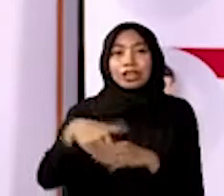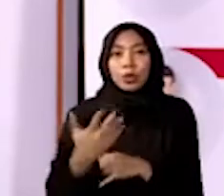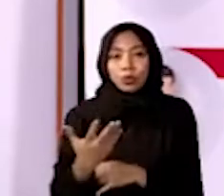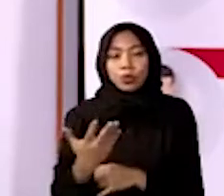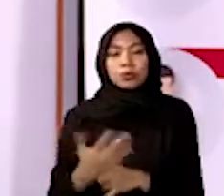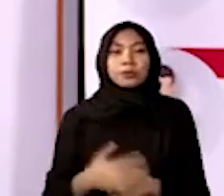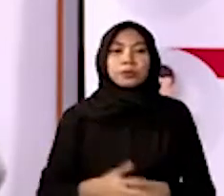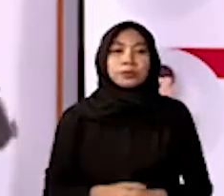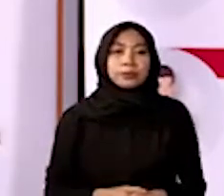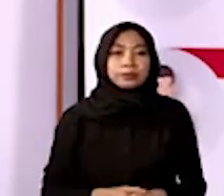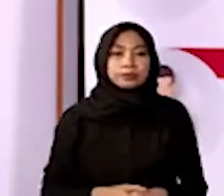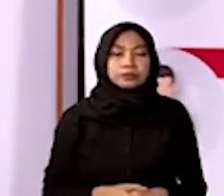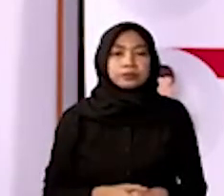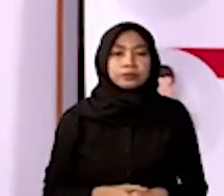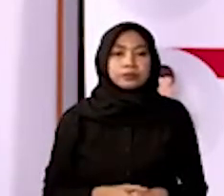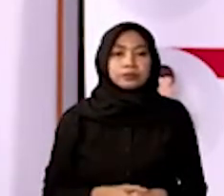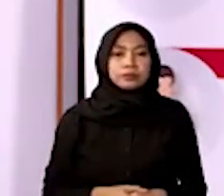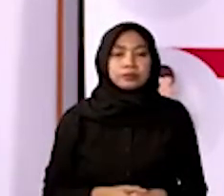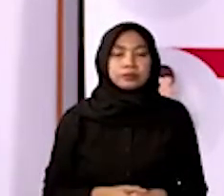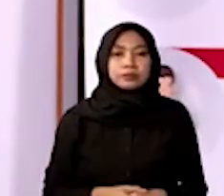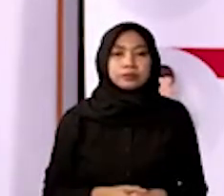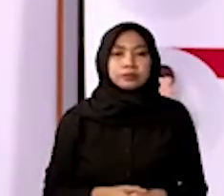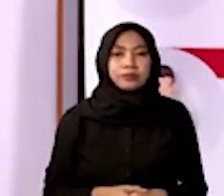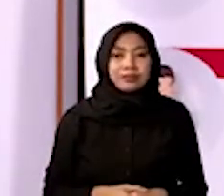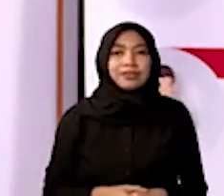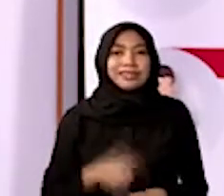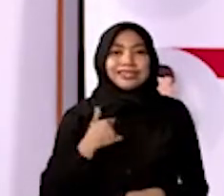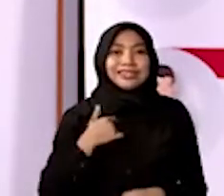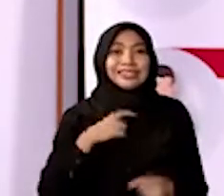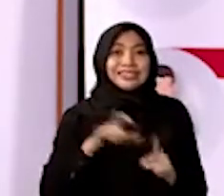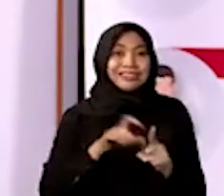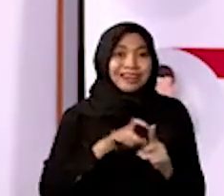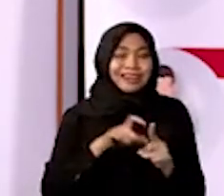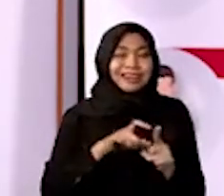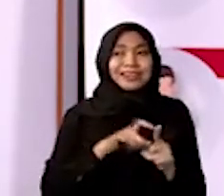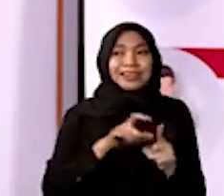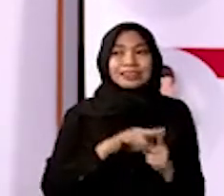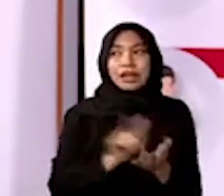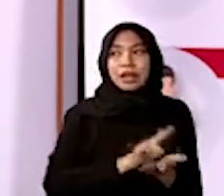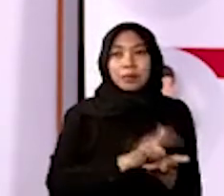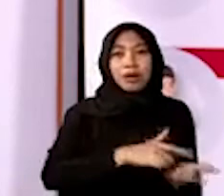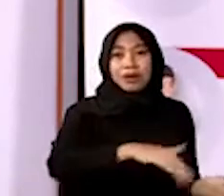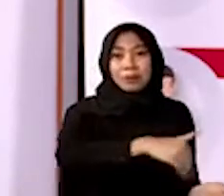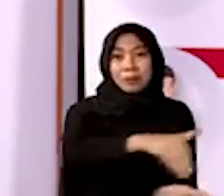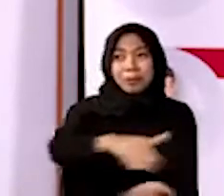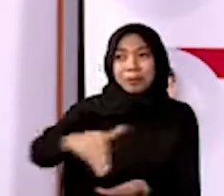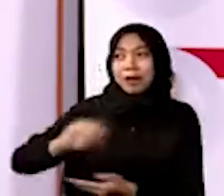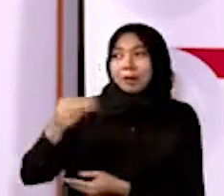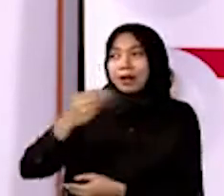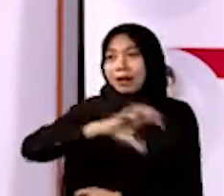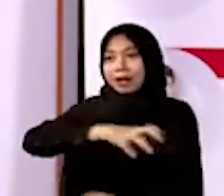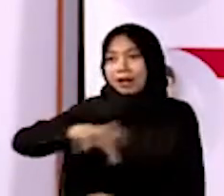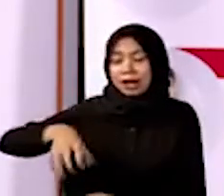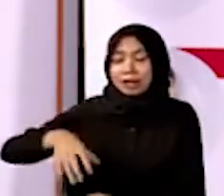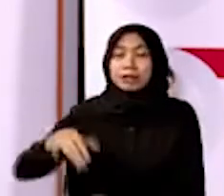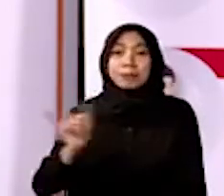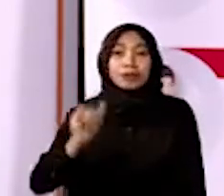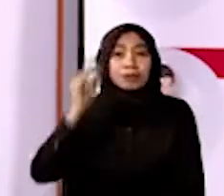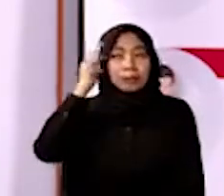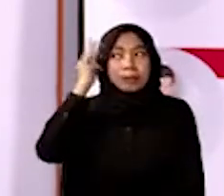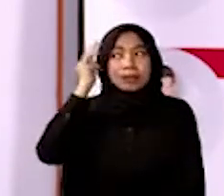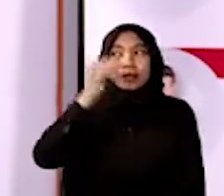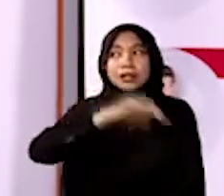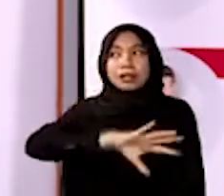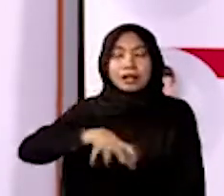ee negara kita jadi kalau dari hasil eh laporan-laporan daripada para Kapolda tentunya dari pemerintah daerah